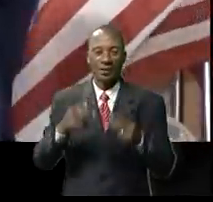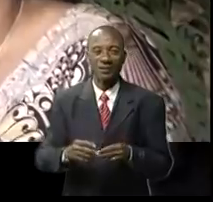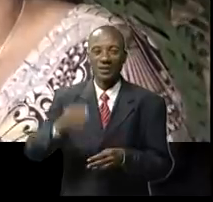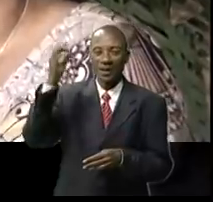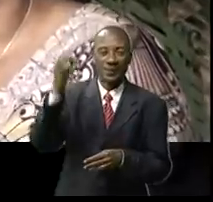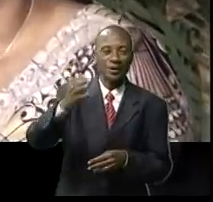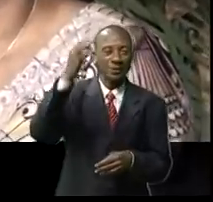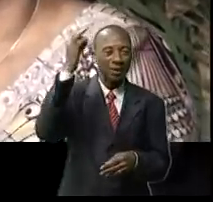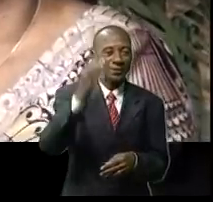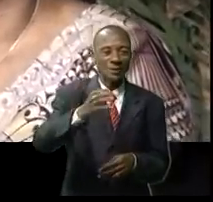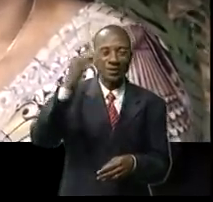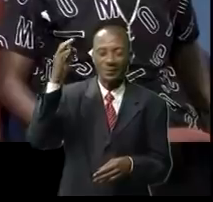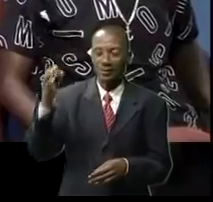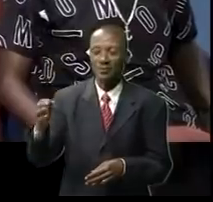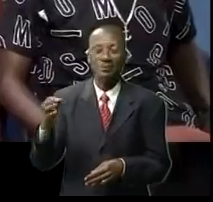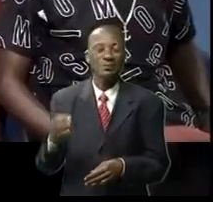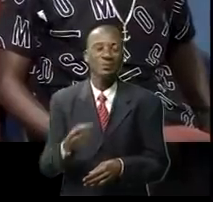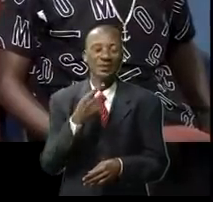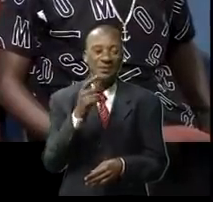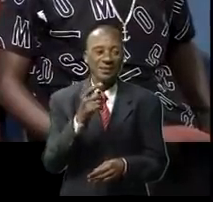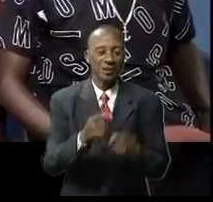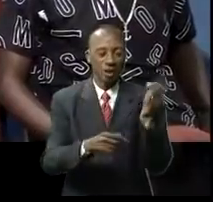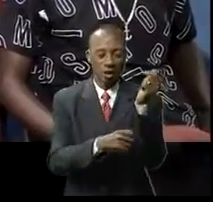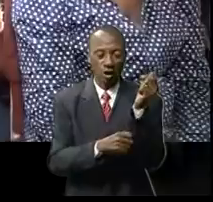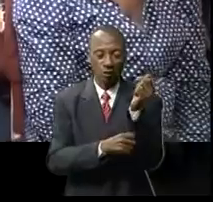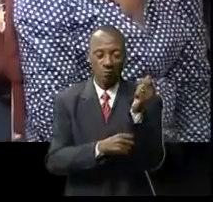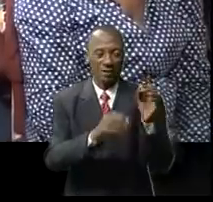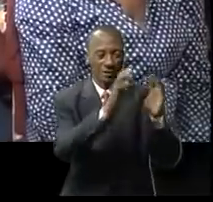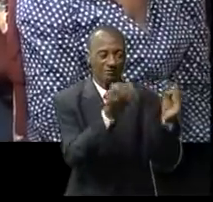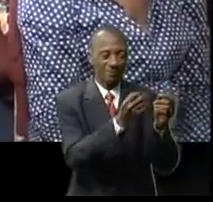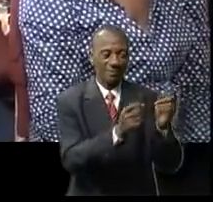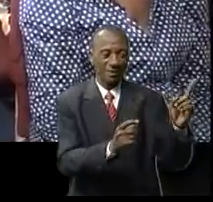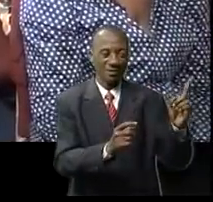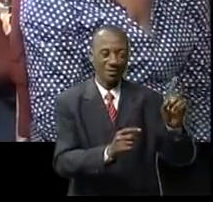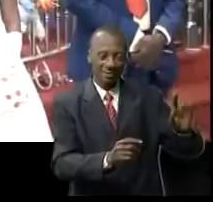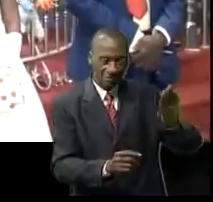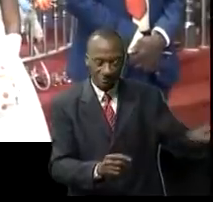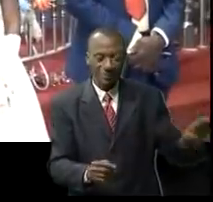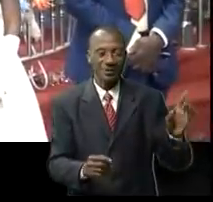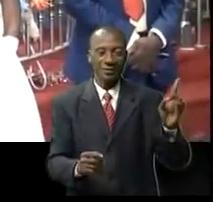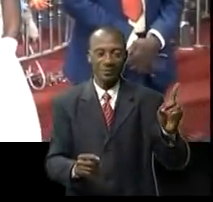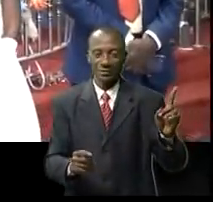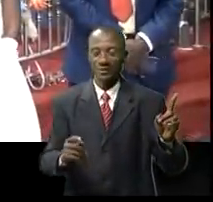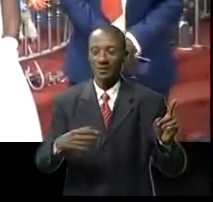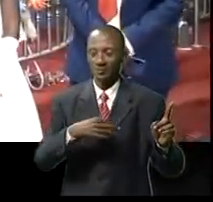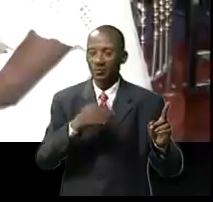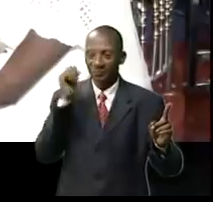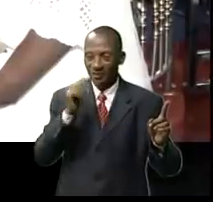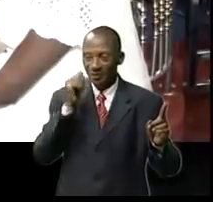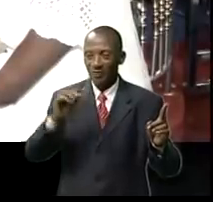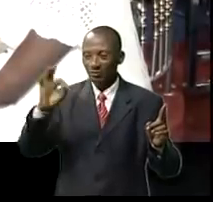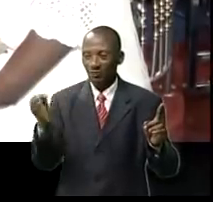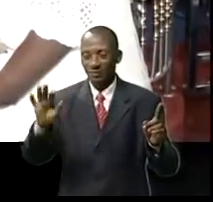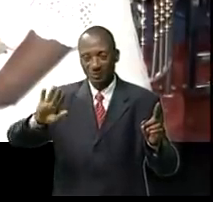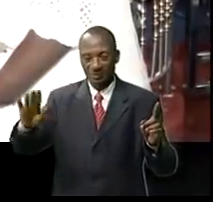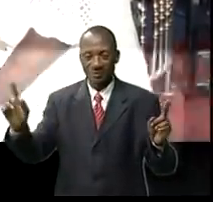rappeler à l'Assemblée chrétienne que l'homme quittera sa famille pour s'attacher à sa femme et les deux deviendront une seule chair. Ce rappel a